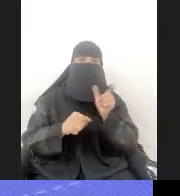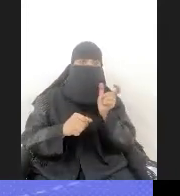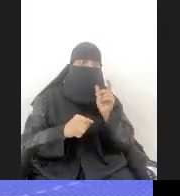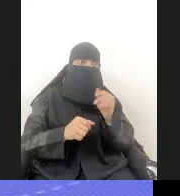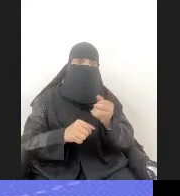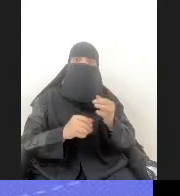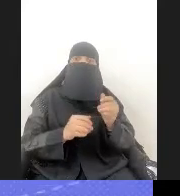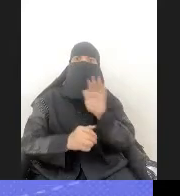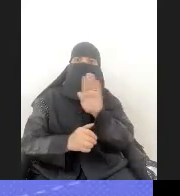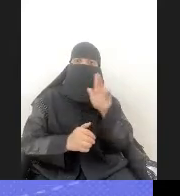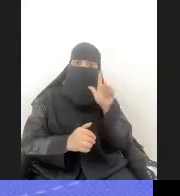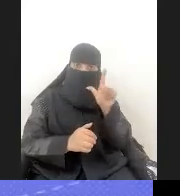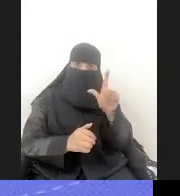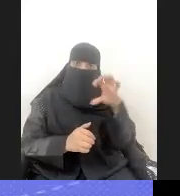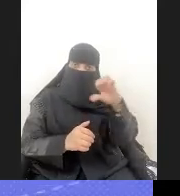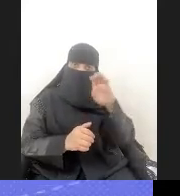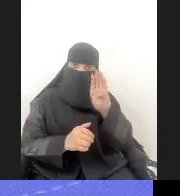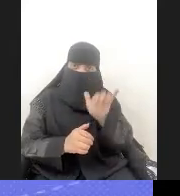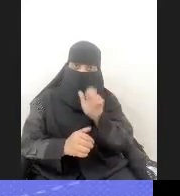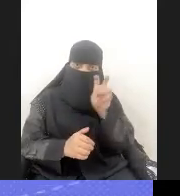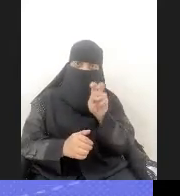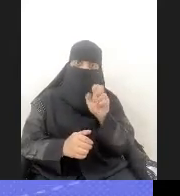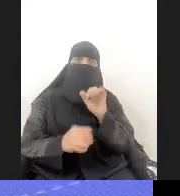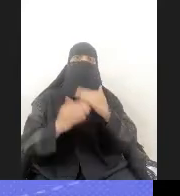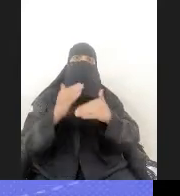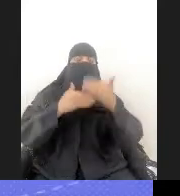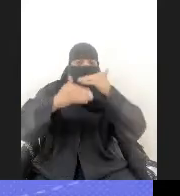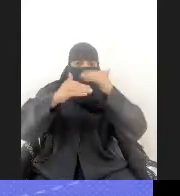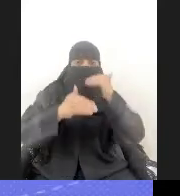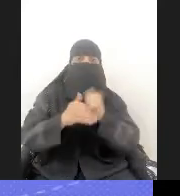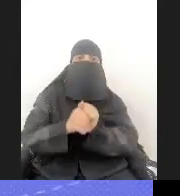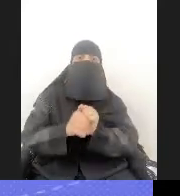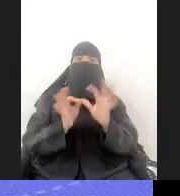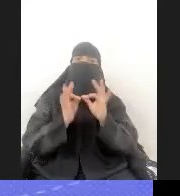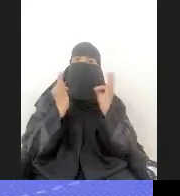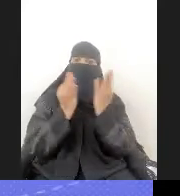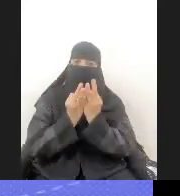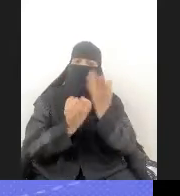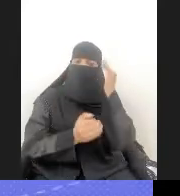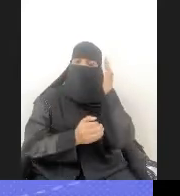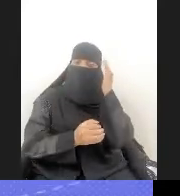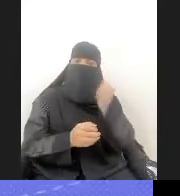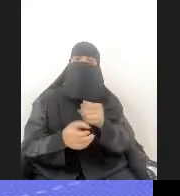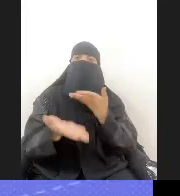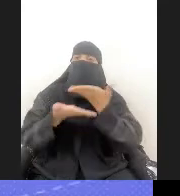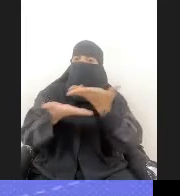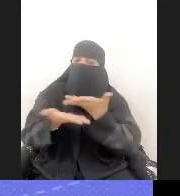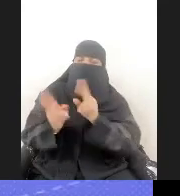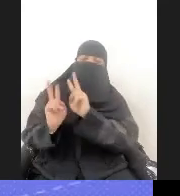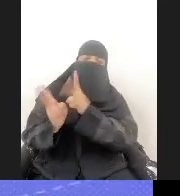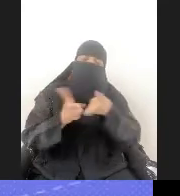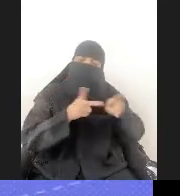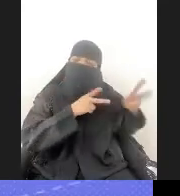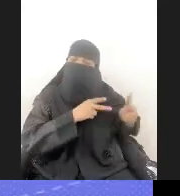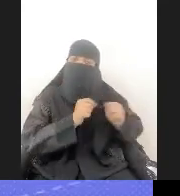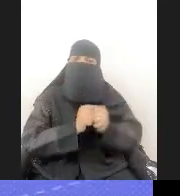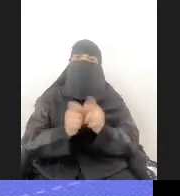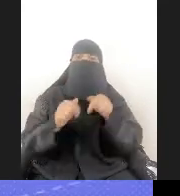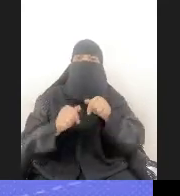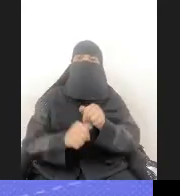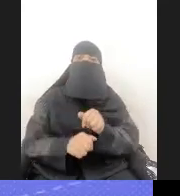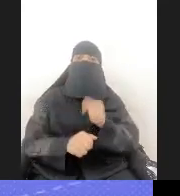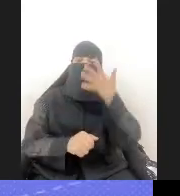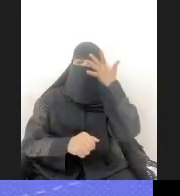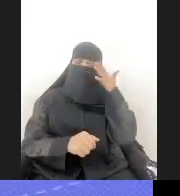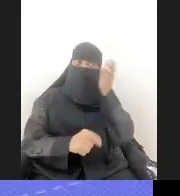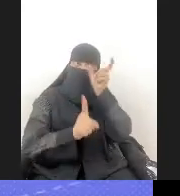البنائية، الاجتماعية، المعرفية، نظرية الاتصال، وهكذا. من هذا المنطلق أبدع العلماء في إيجاد